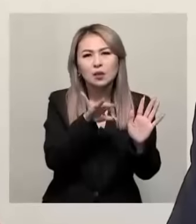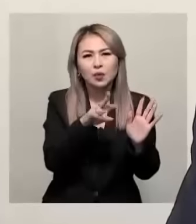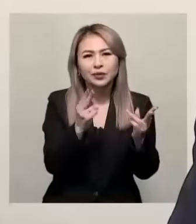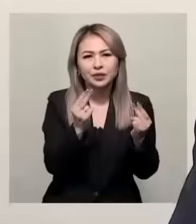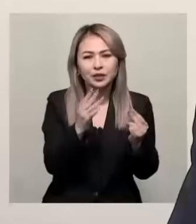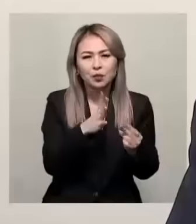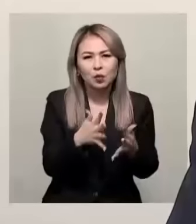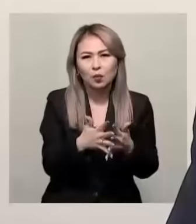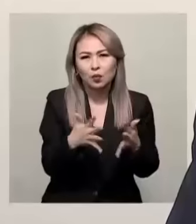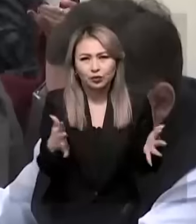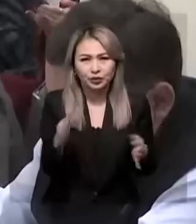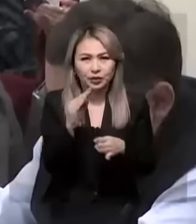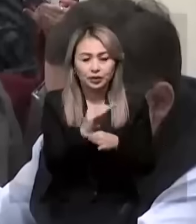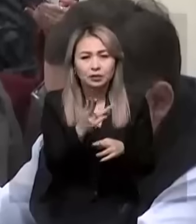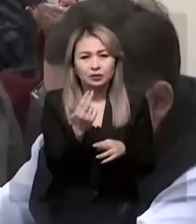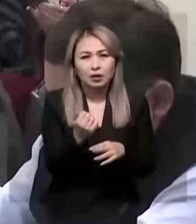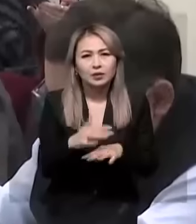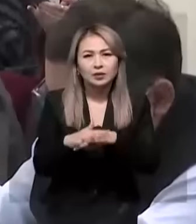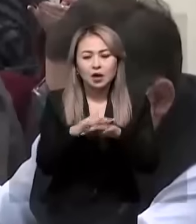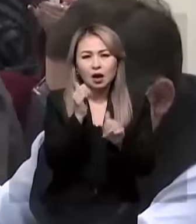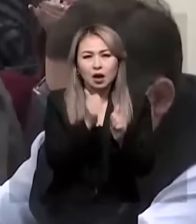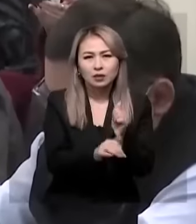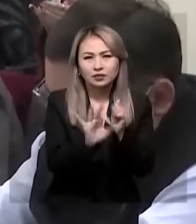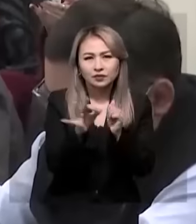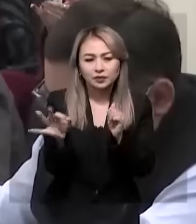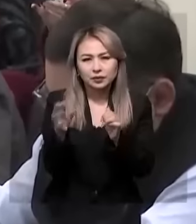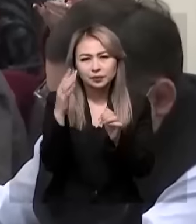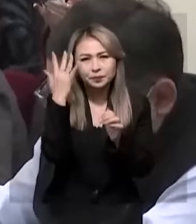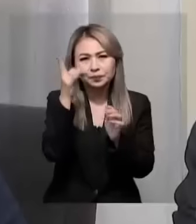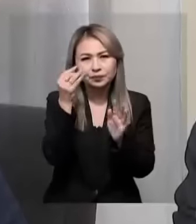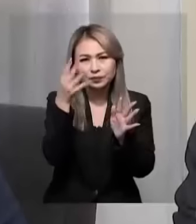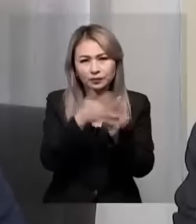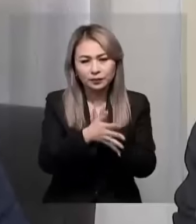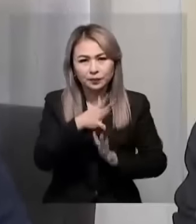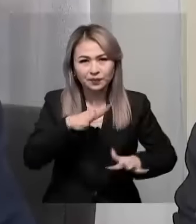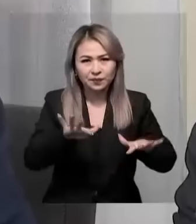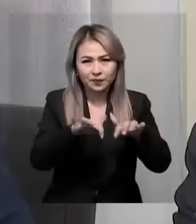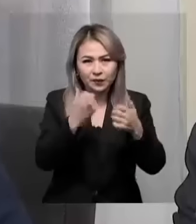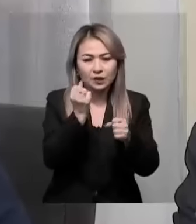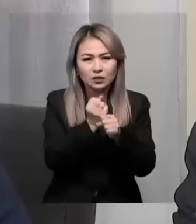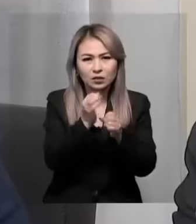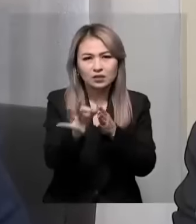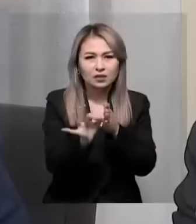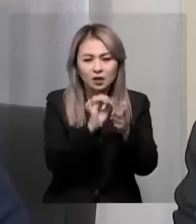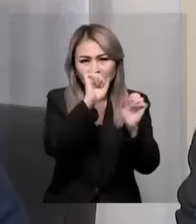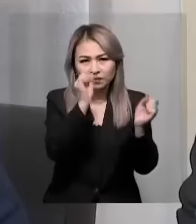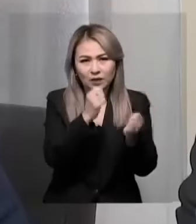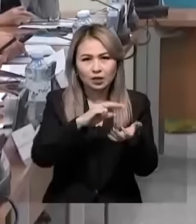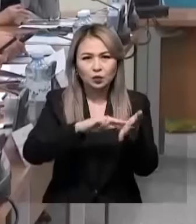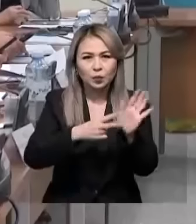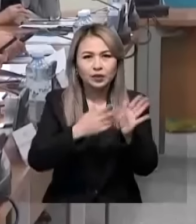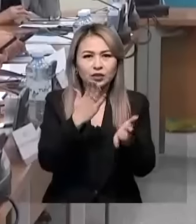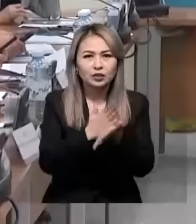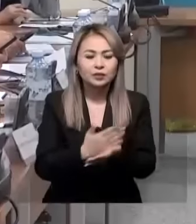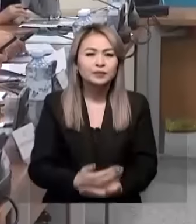триллион теңгеден асты. Әрине, қазынадан бөлінген әр тиынның мақсатты жұмсалуын қадағалау қажет. Сол үшін цифрландыруды жеделдету жоспарланып